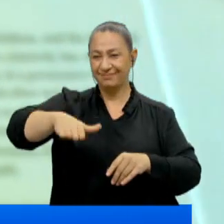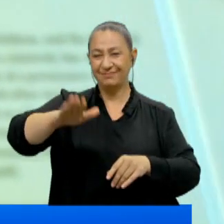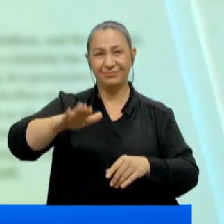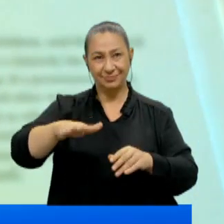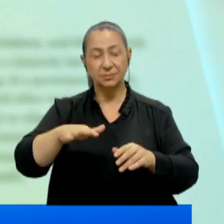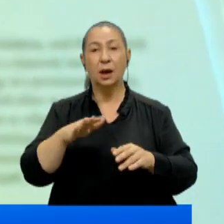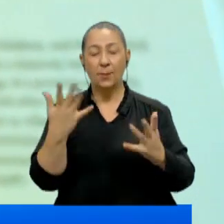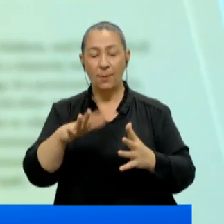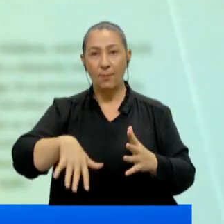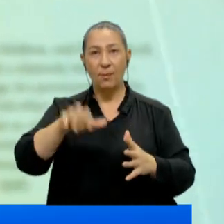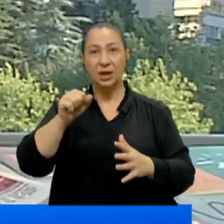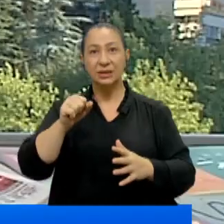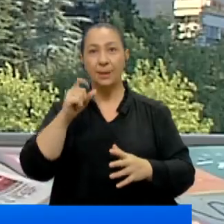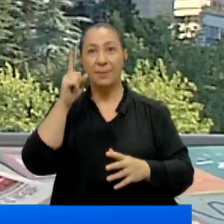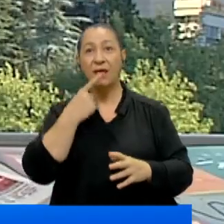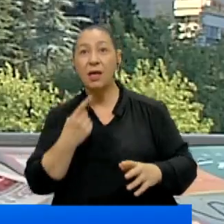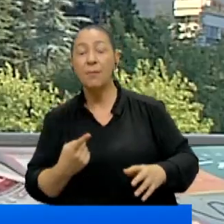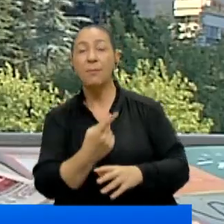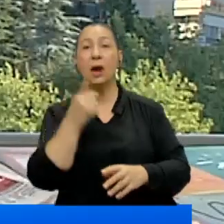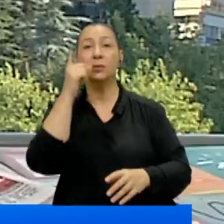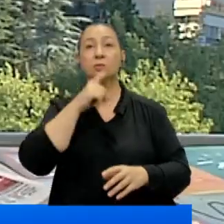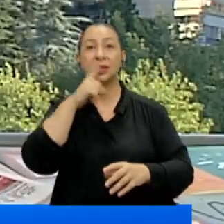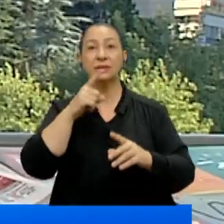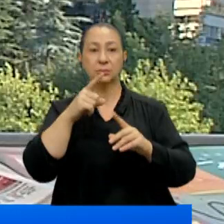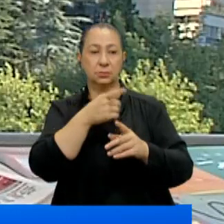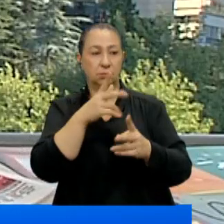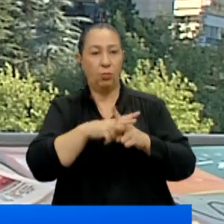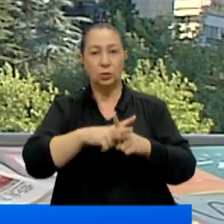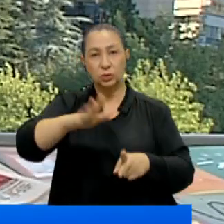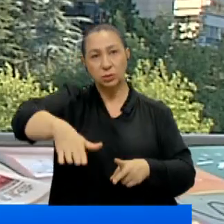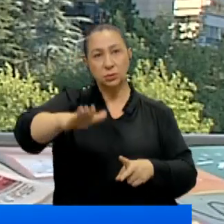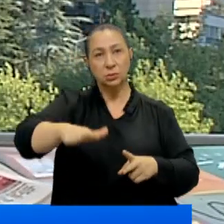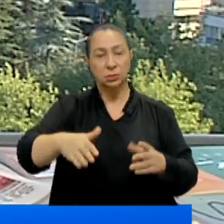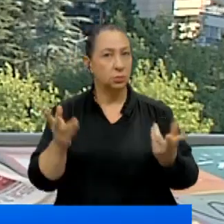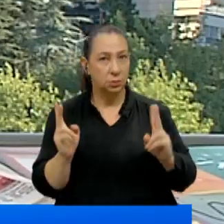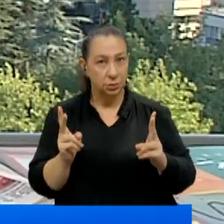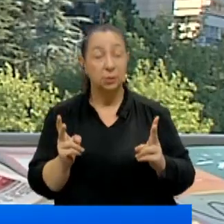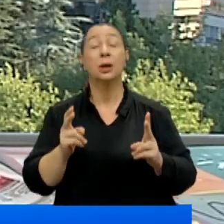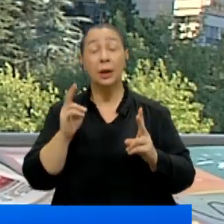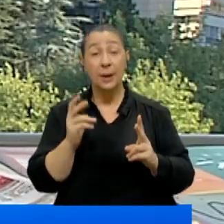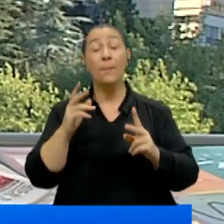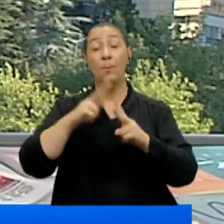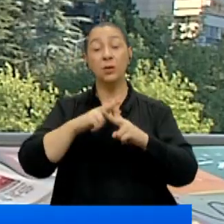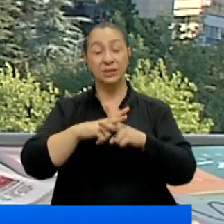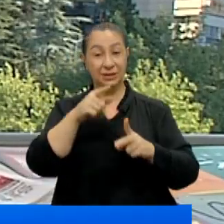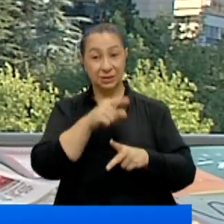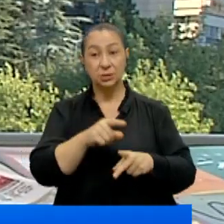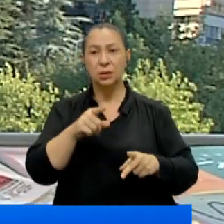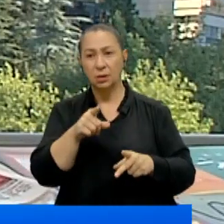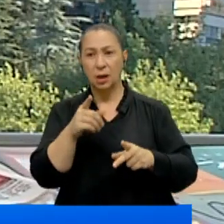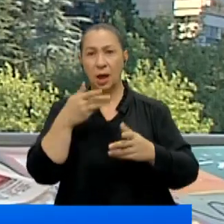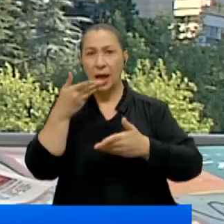tabii merkezden gelen bir ihbar üzerine trafik memurları tarafından durduruluyor. Bunun üzerine polis memurlarının